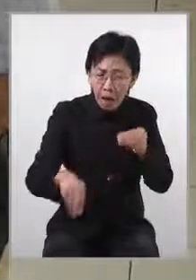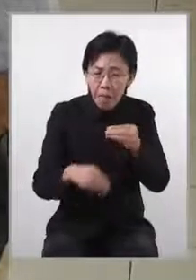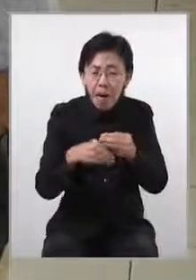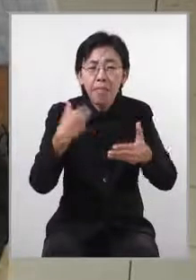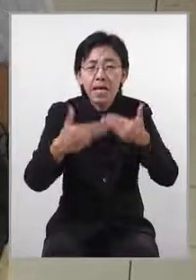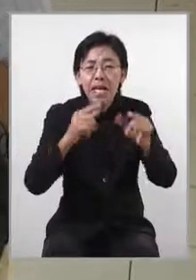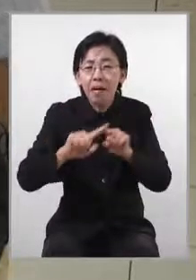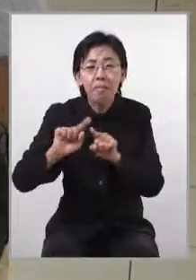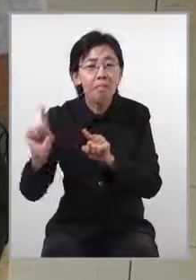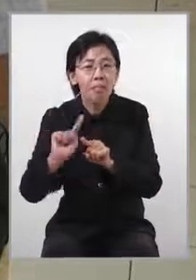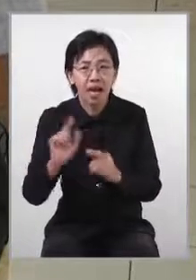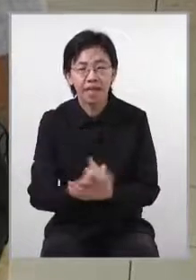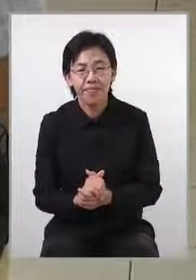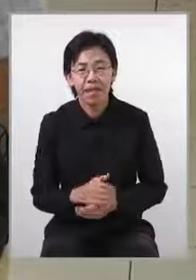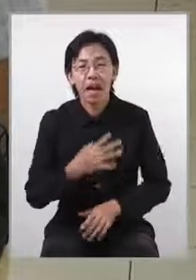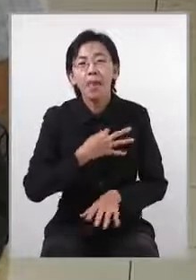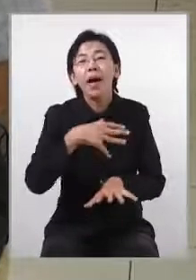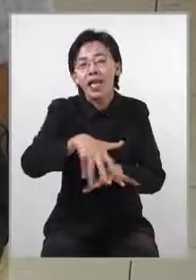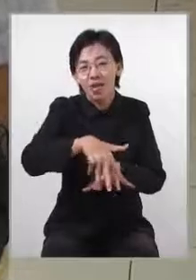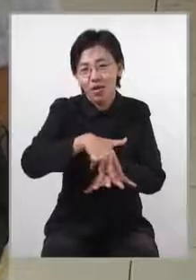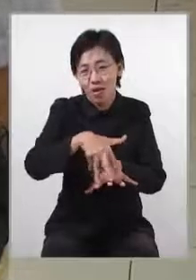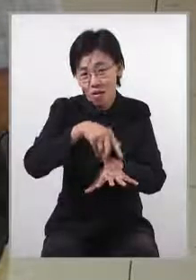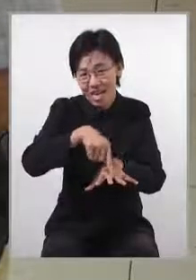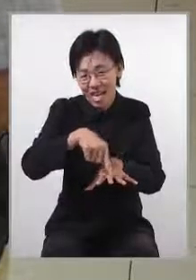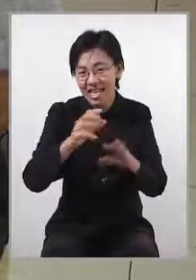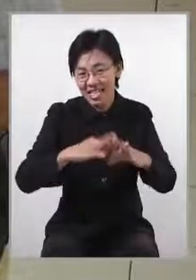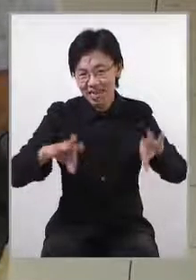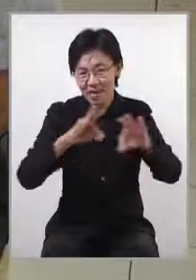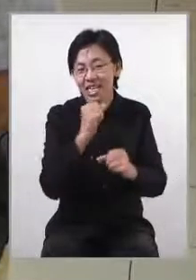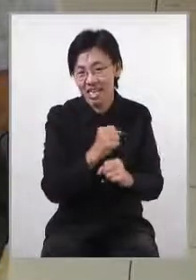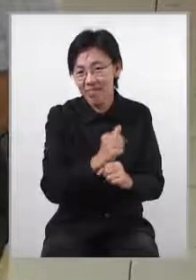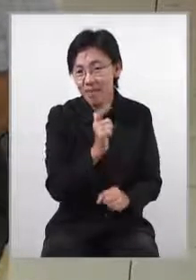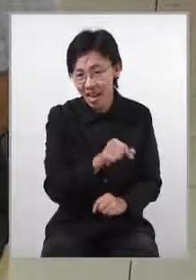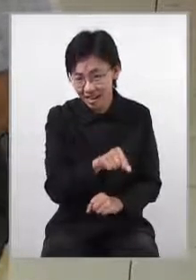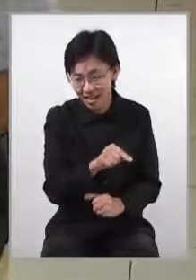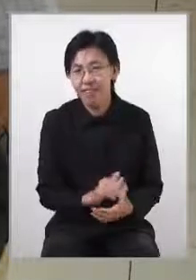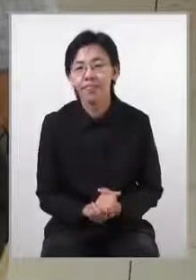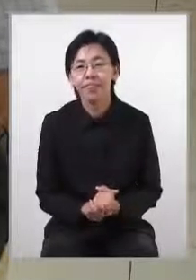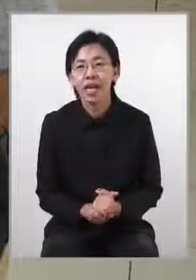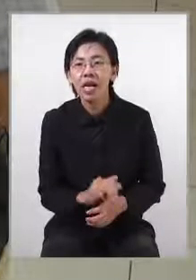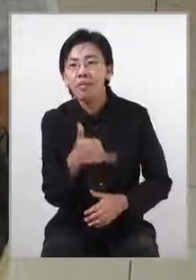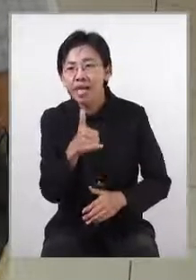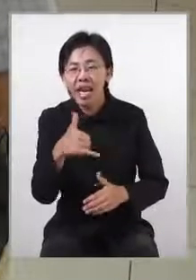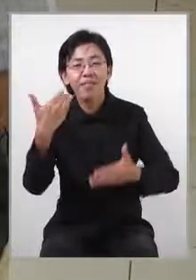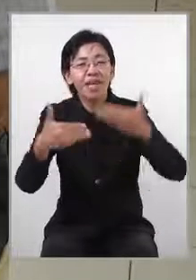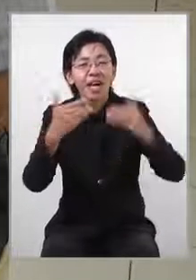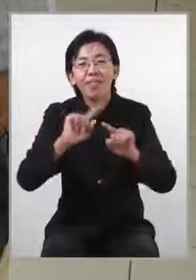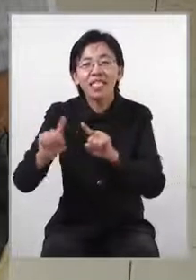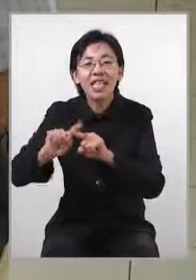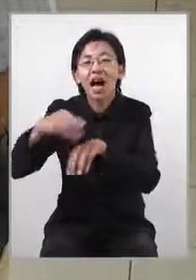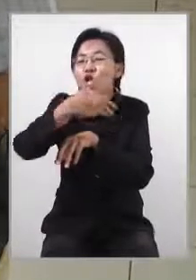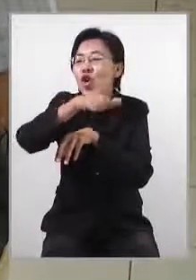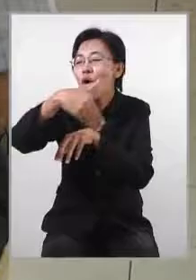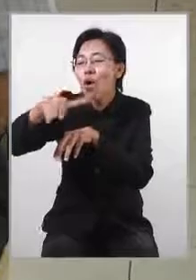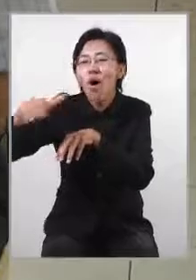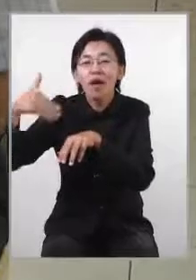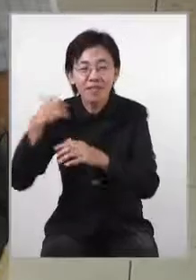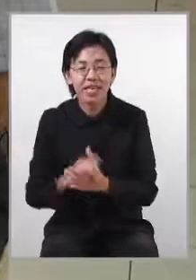่กิจกรรมหลักคือการทอผ้า ครับ นะครับแล้วก็บางวันเราก็มีกิจกรรมจากข้างนอกเข้าม